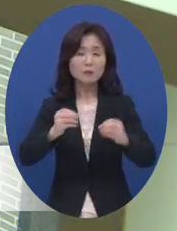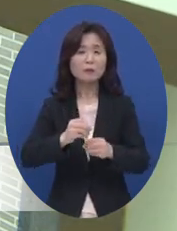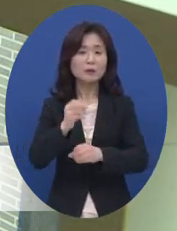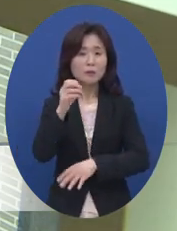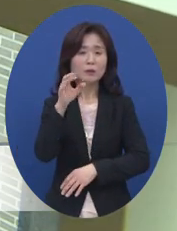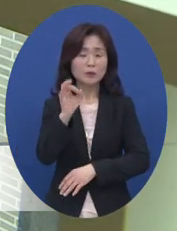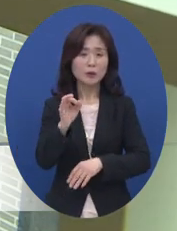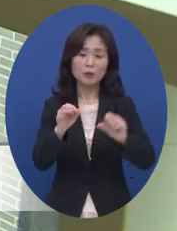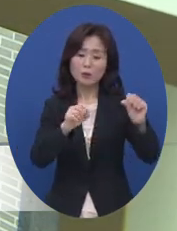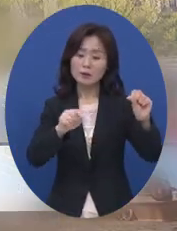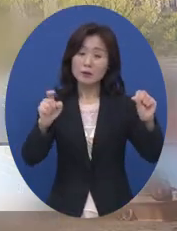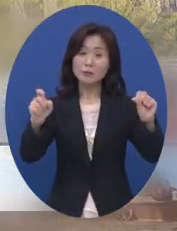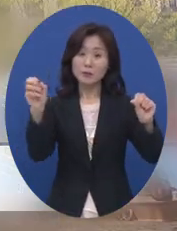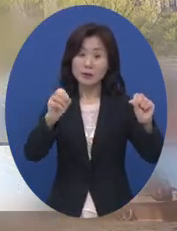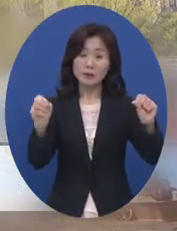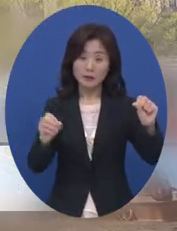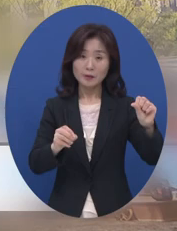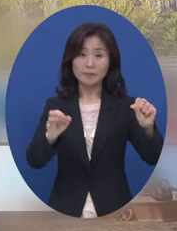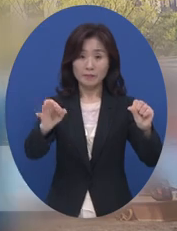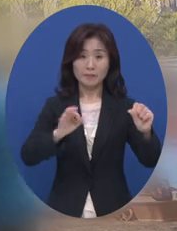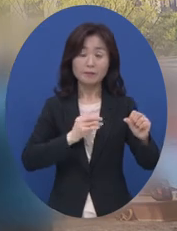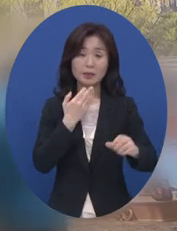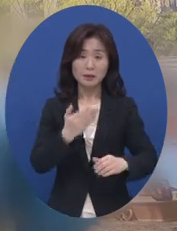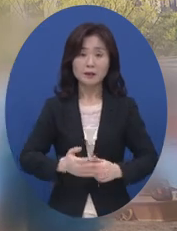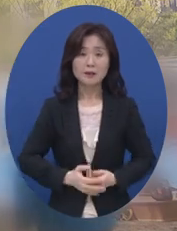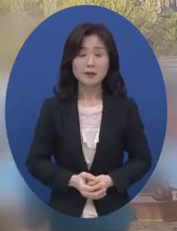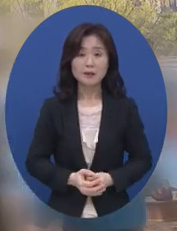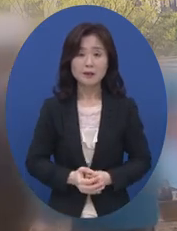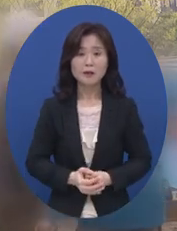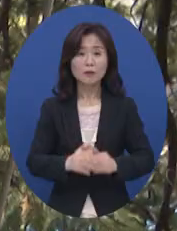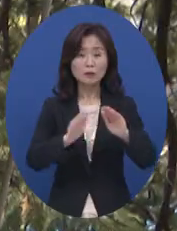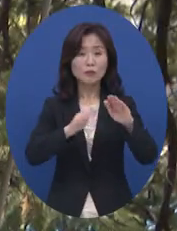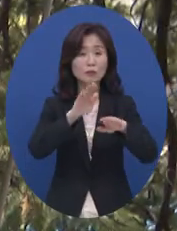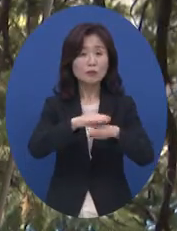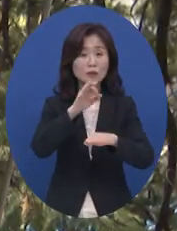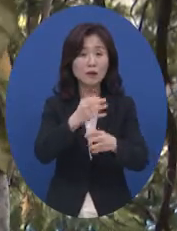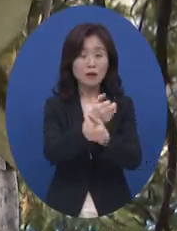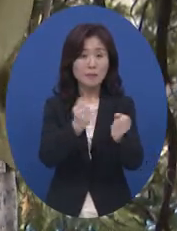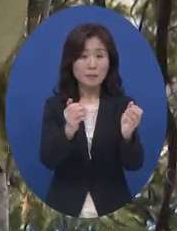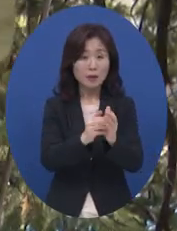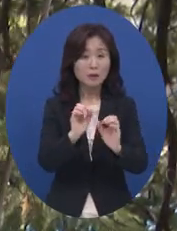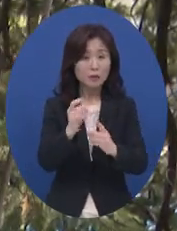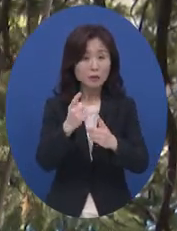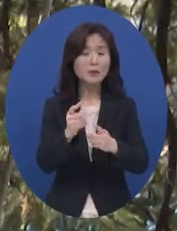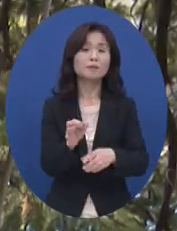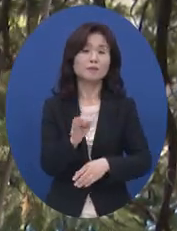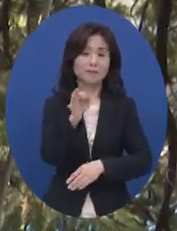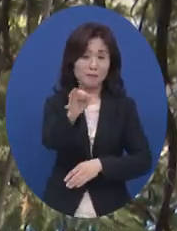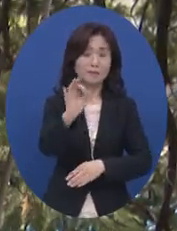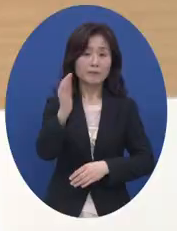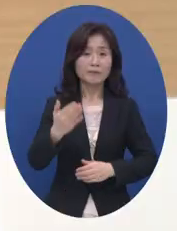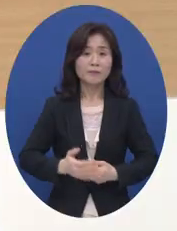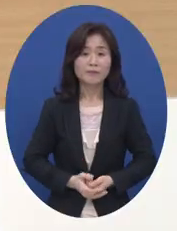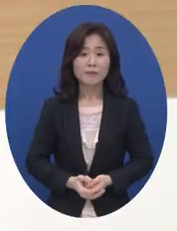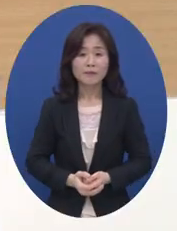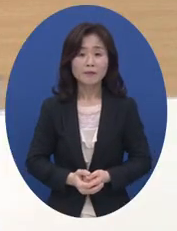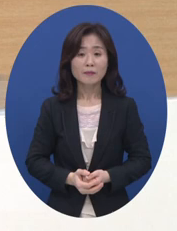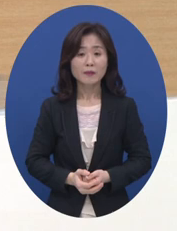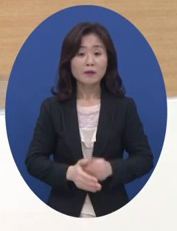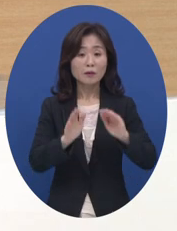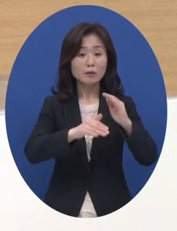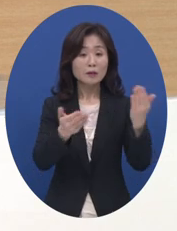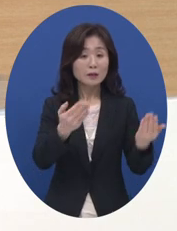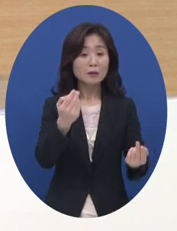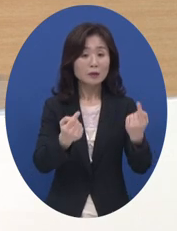에서 최대 10% 까지 받을 수 있습니다 공정 수당은 계약이 끝나면 일시금으로 지급되고 있다 전기적